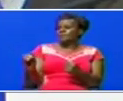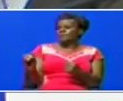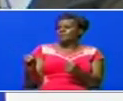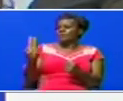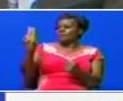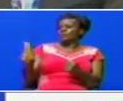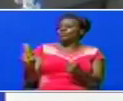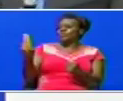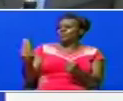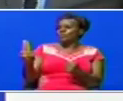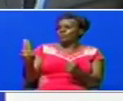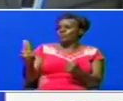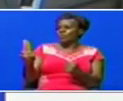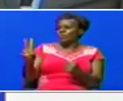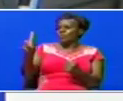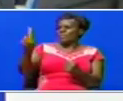Uhuru Kenyatta,